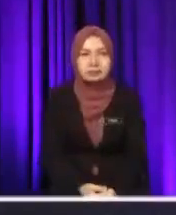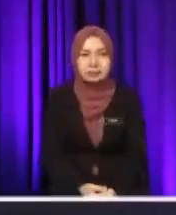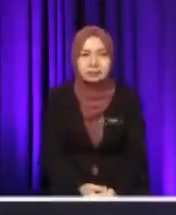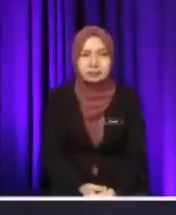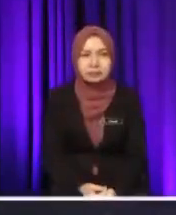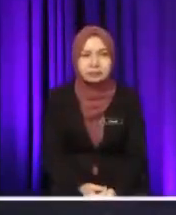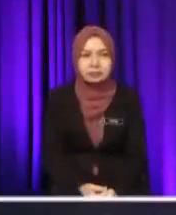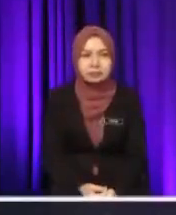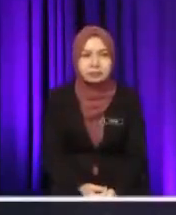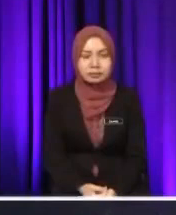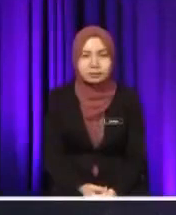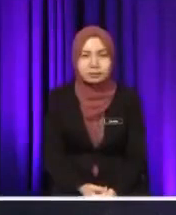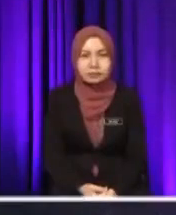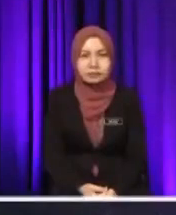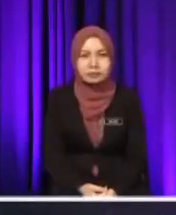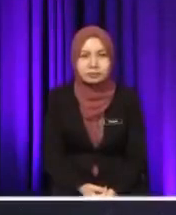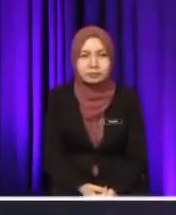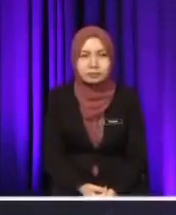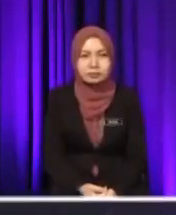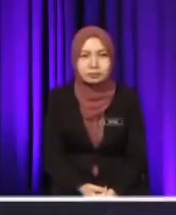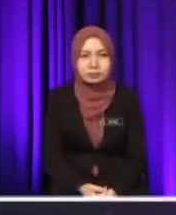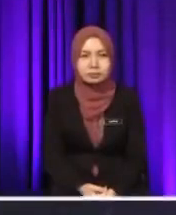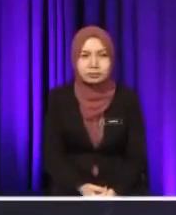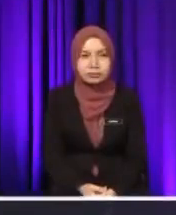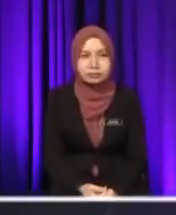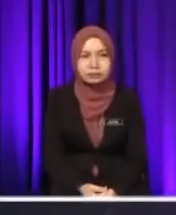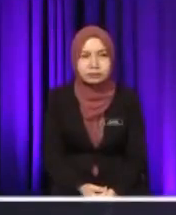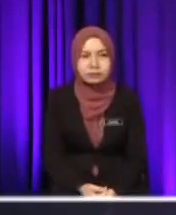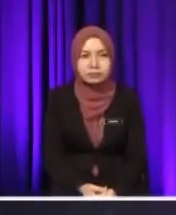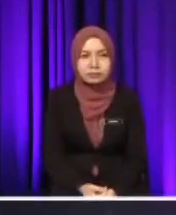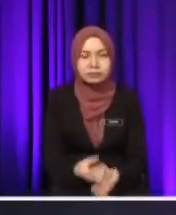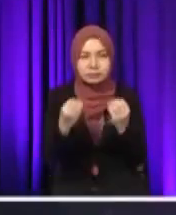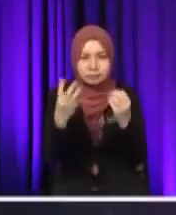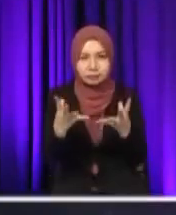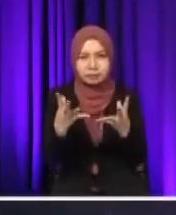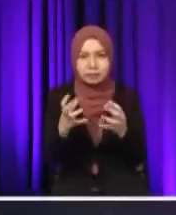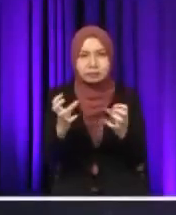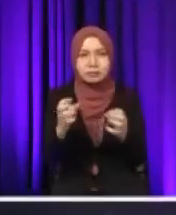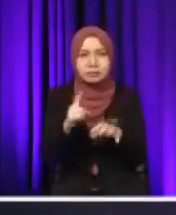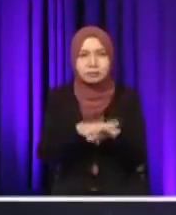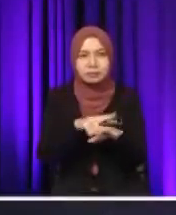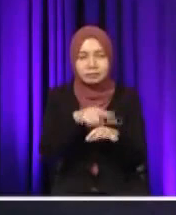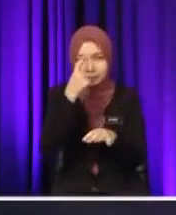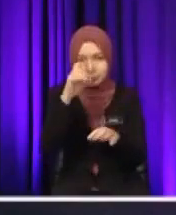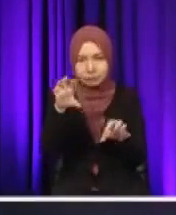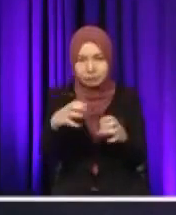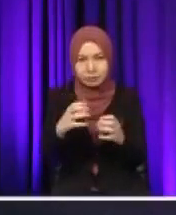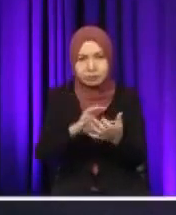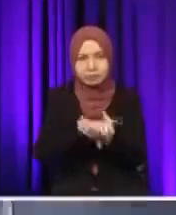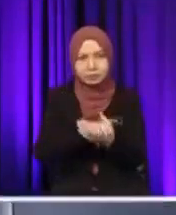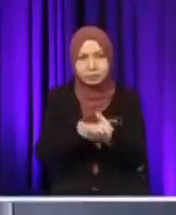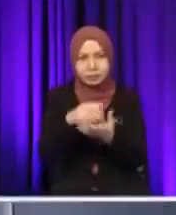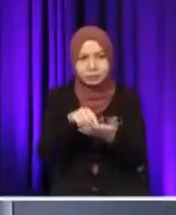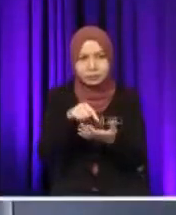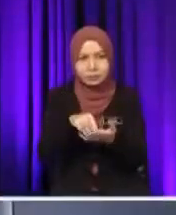nak menghasilkan sabun yang baik. Biasanya berapa lama, berapa banyak masa yang akan diperuntukkan biasanya, untuk bagi dia kering? Biasanya untuk lapisan